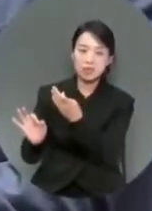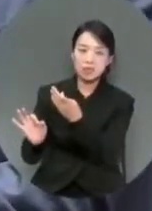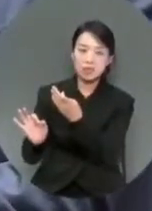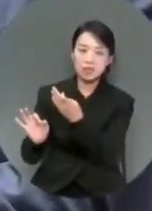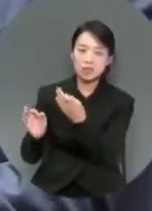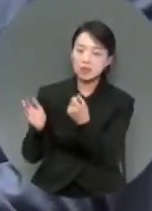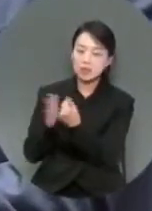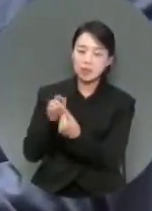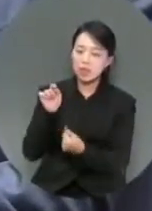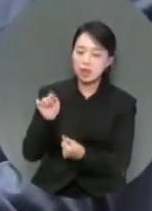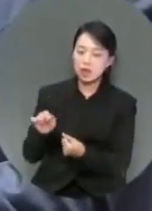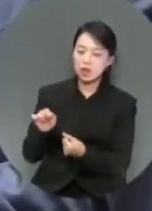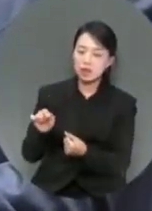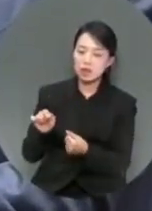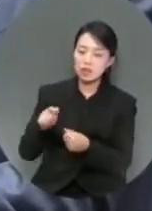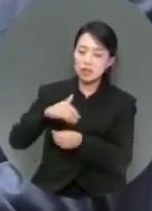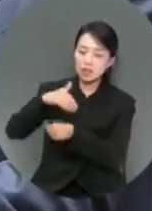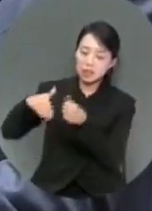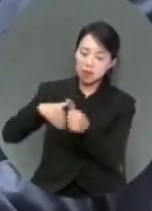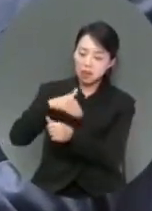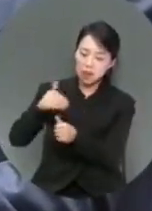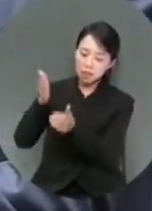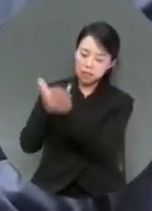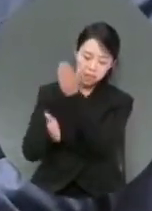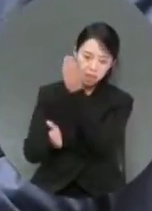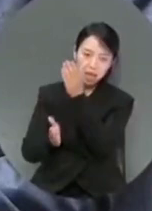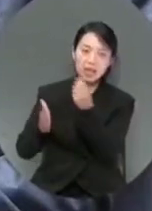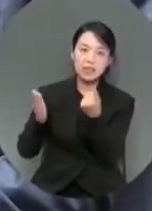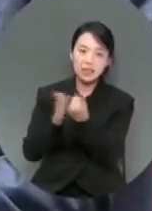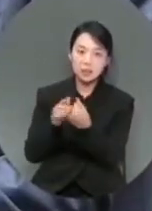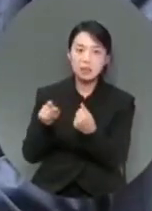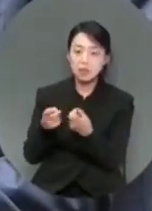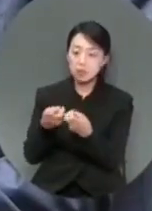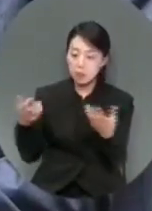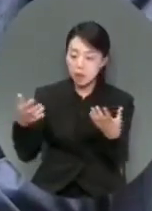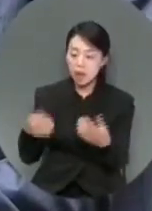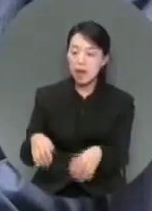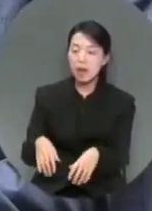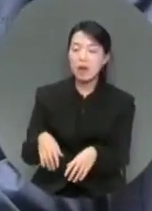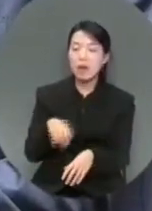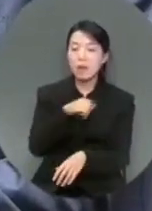이거는 도저히 우리가 현재 경제상 생각할 수 없다. 그러면은